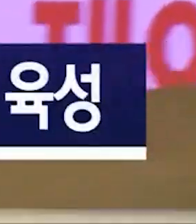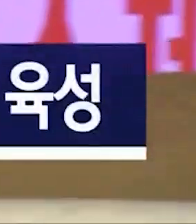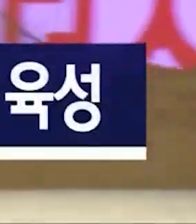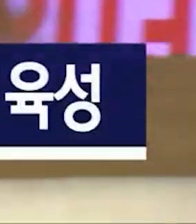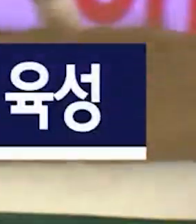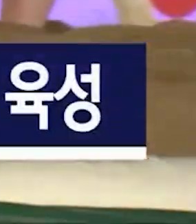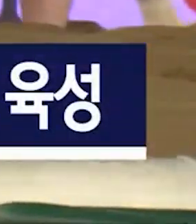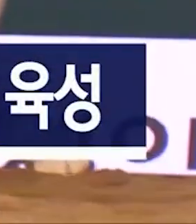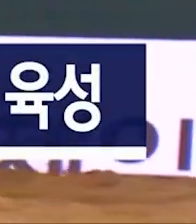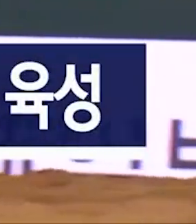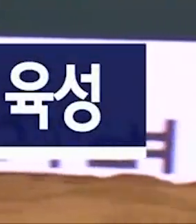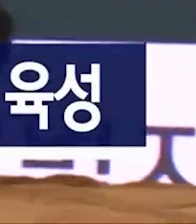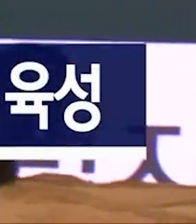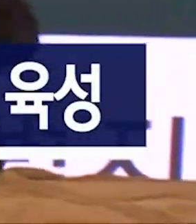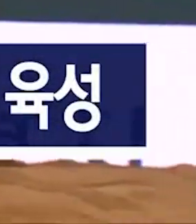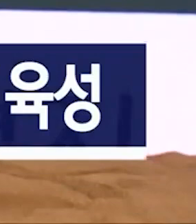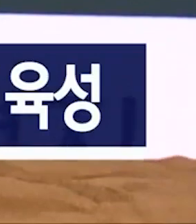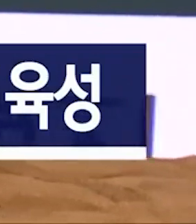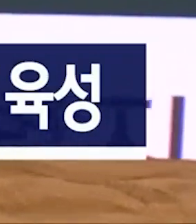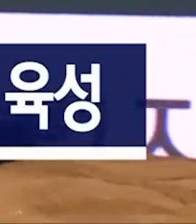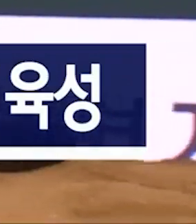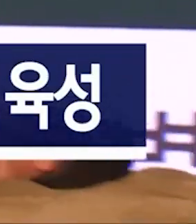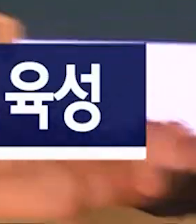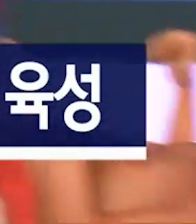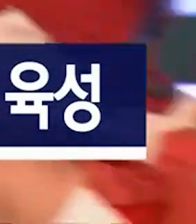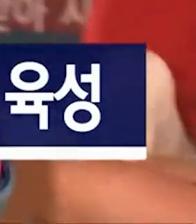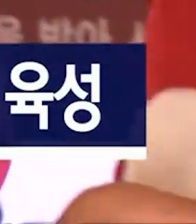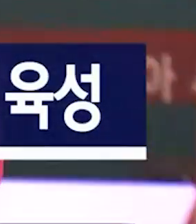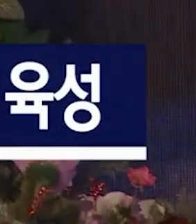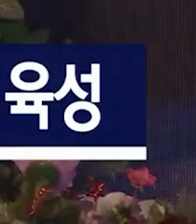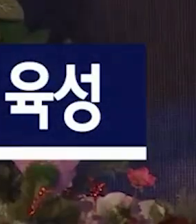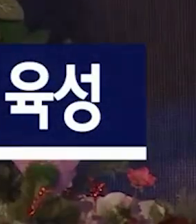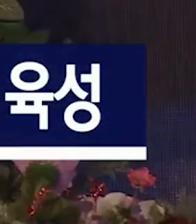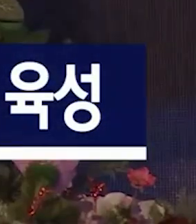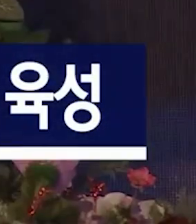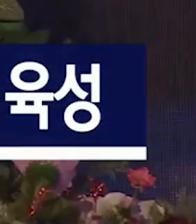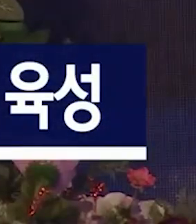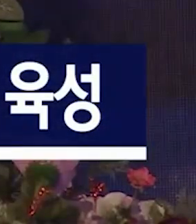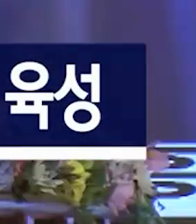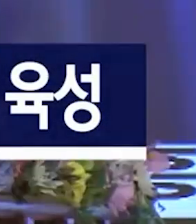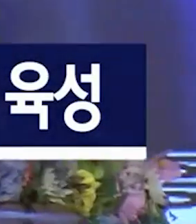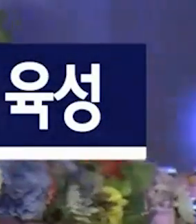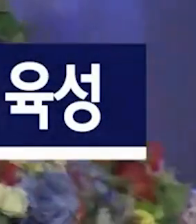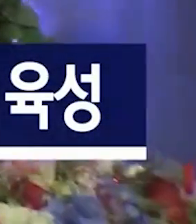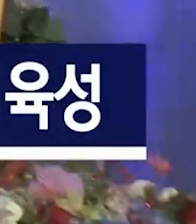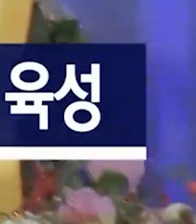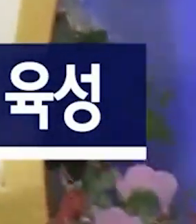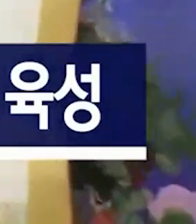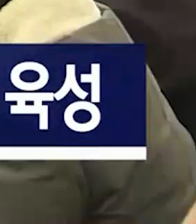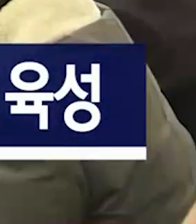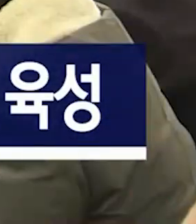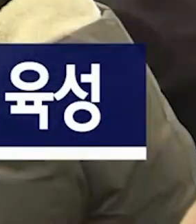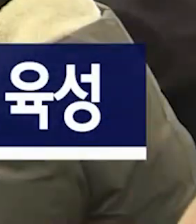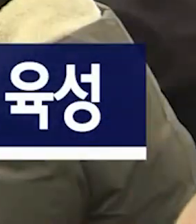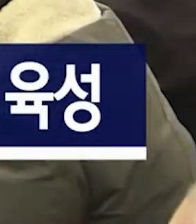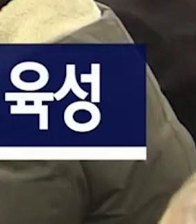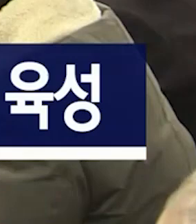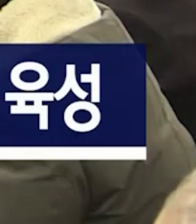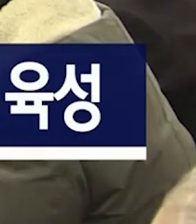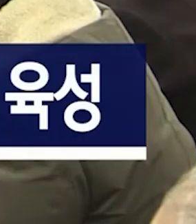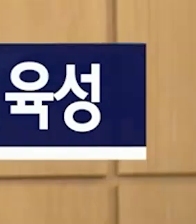존폐 기로에 섰던 영암군 민속지름단이 존치하는 걸로 결정됐습니다. 군정 홍보와 혈세 낭비란 의견이